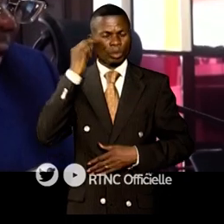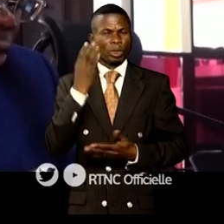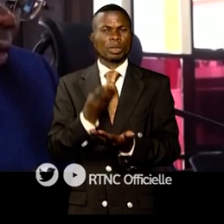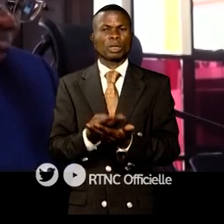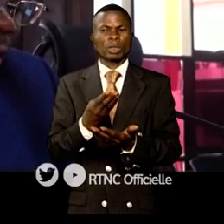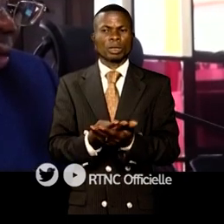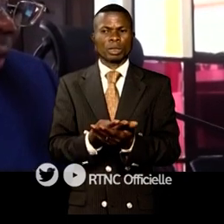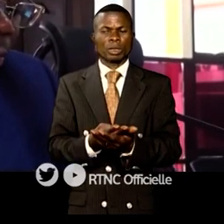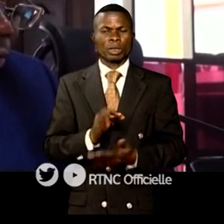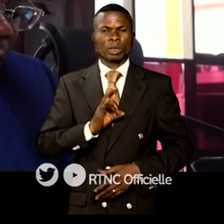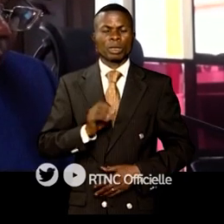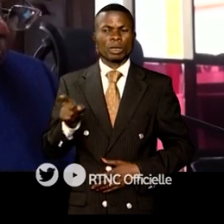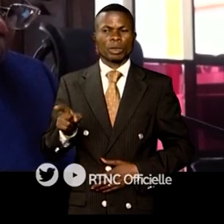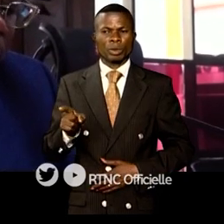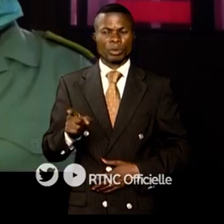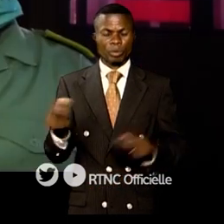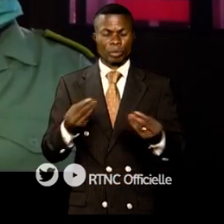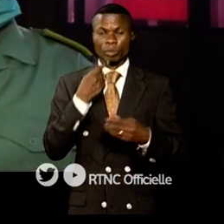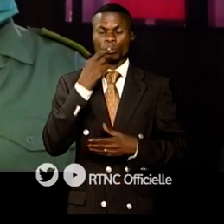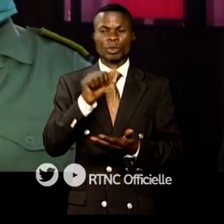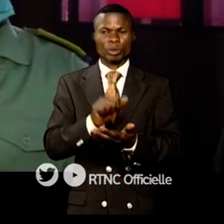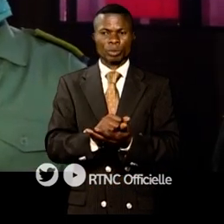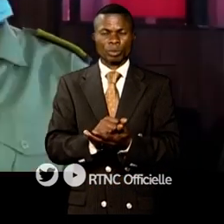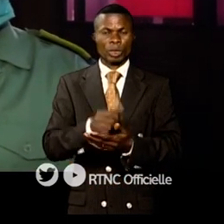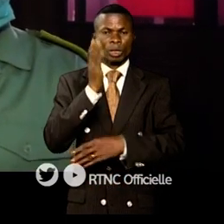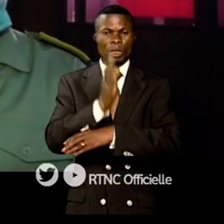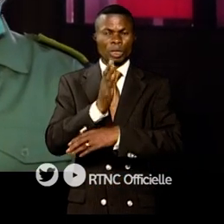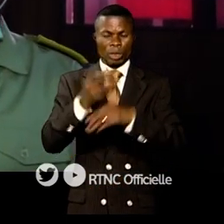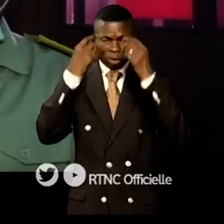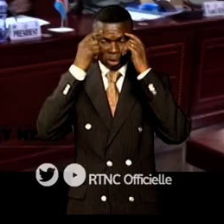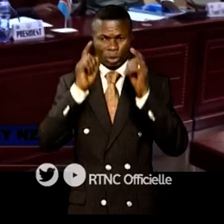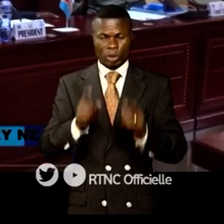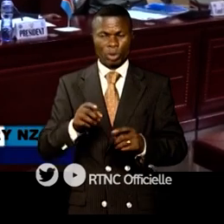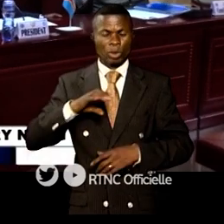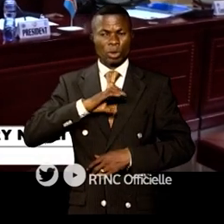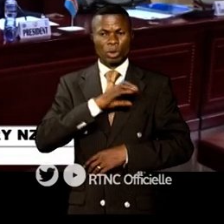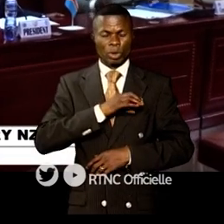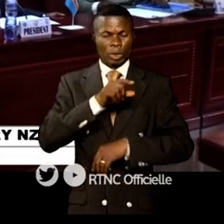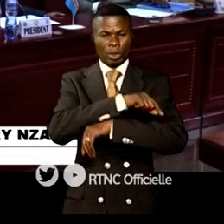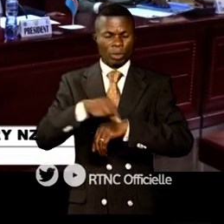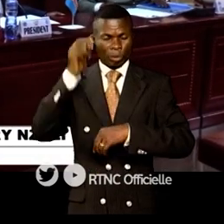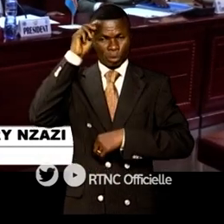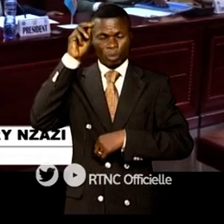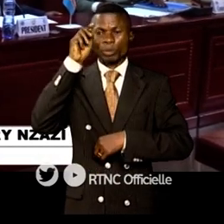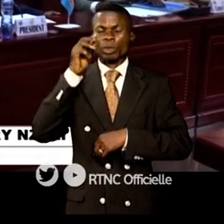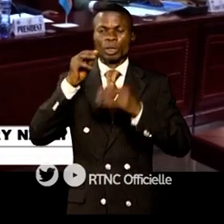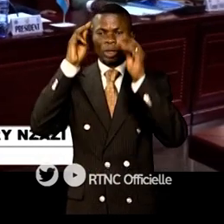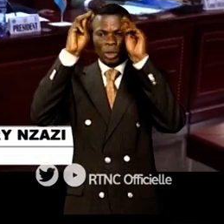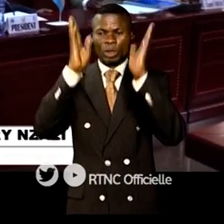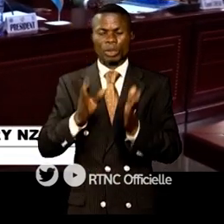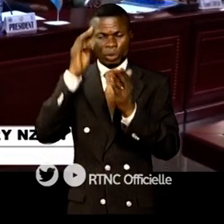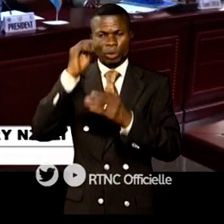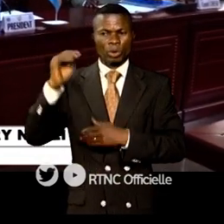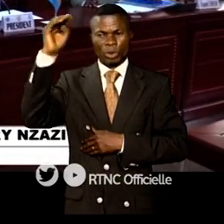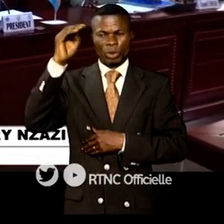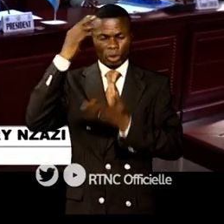budget, Félix Momat. Puisqu'il faut le dire, le Conseil a décidé que le ministère de l'enseignement supérieur et universitaire